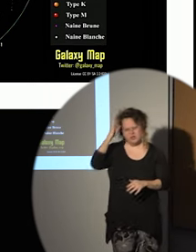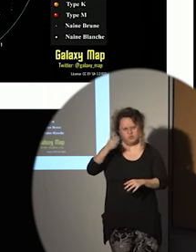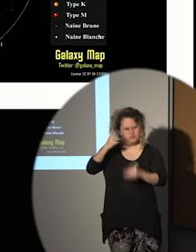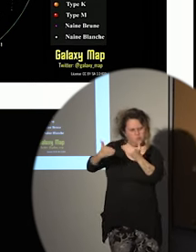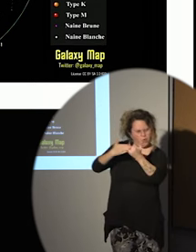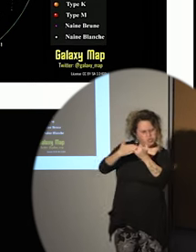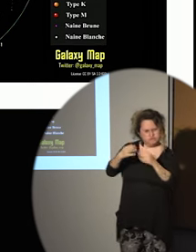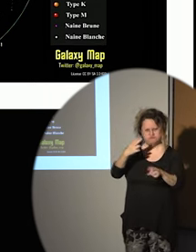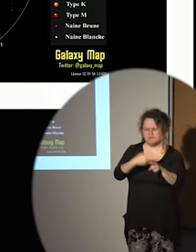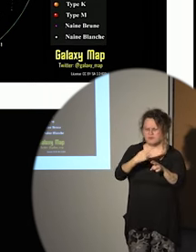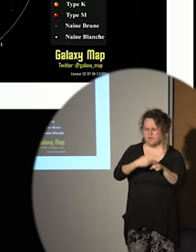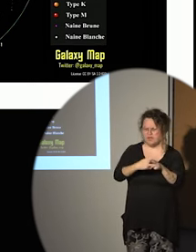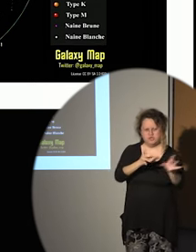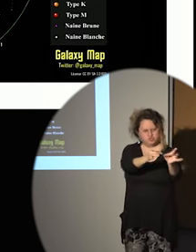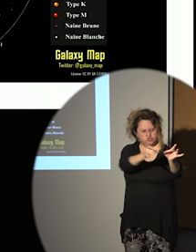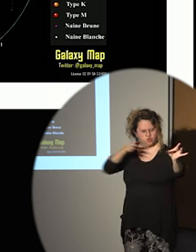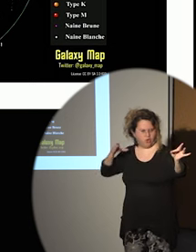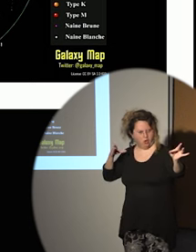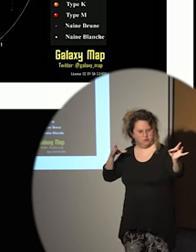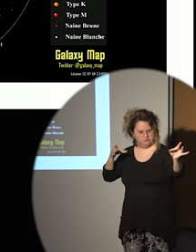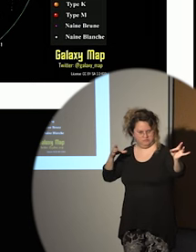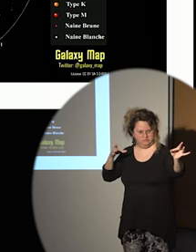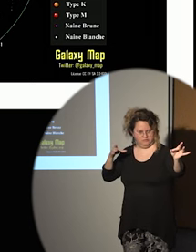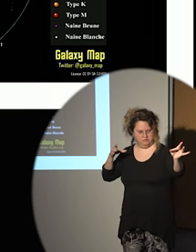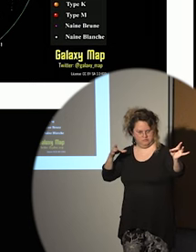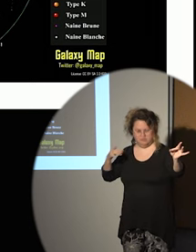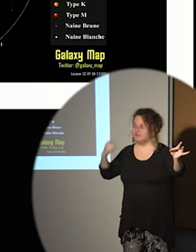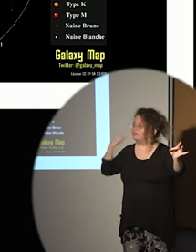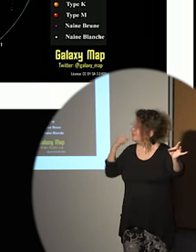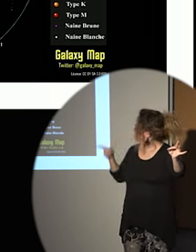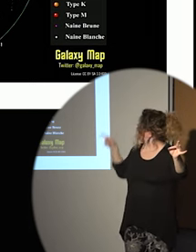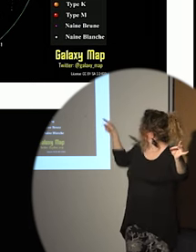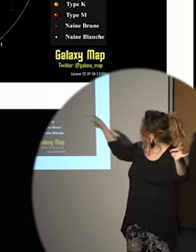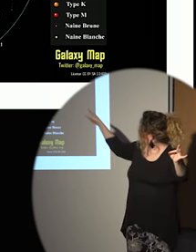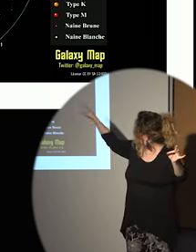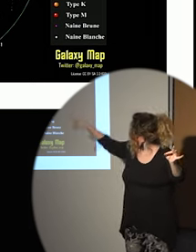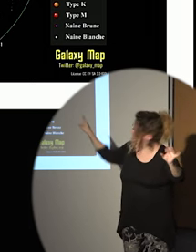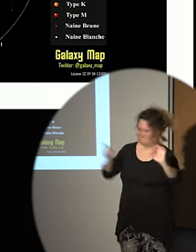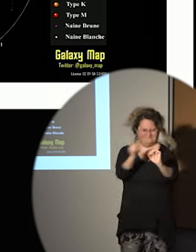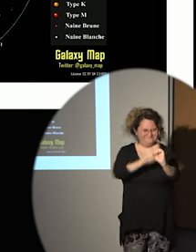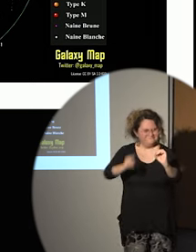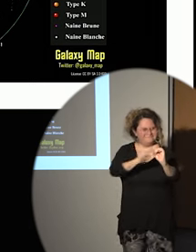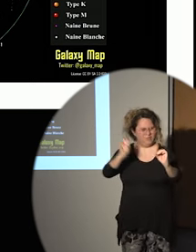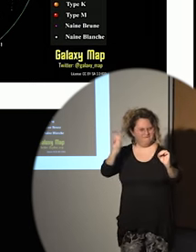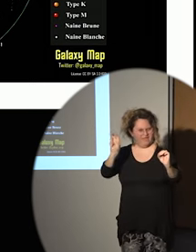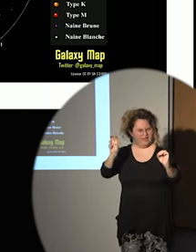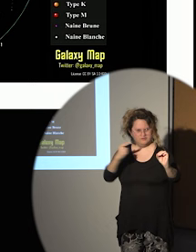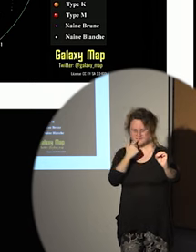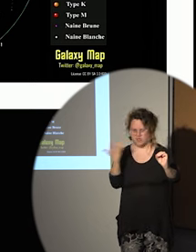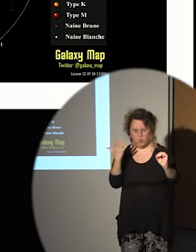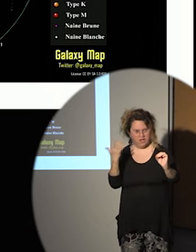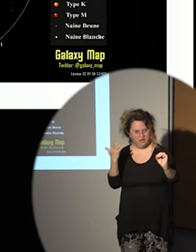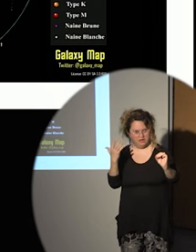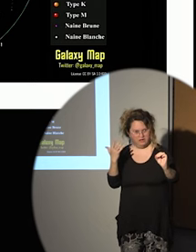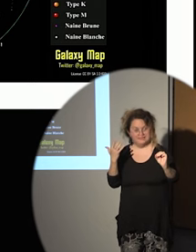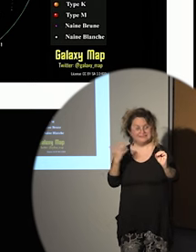Et puis, quand les étoiles sont entourées par un anneau vert, ça veut dire qu'on y a déjà découvert des